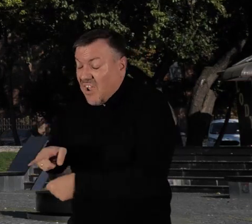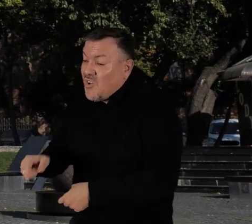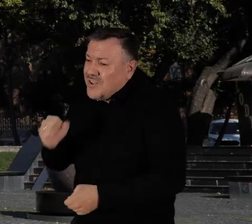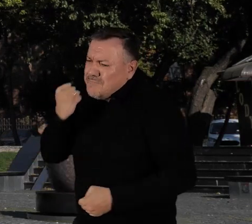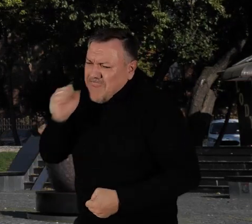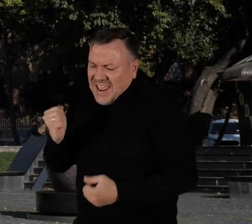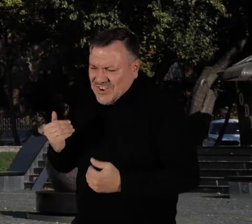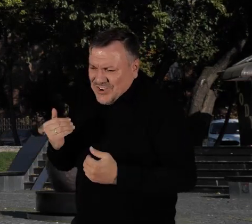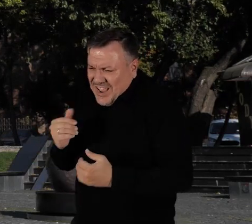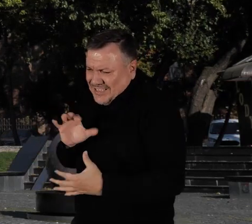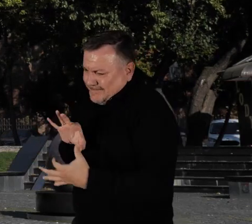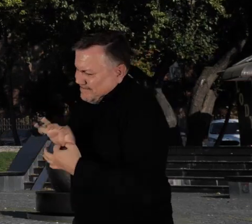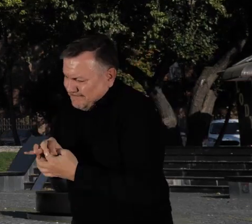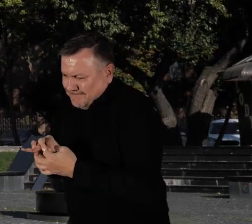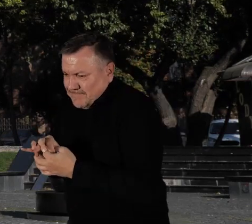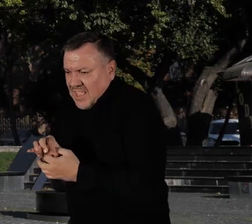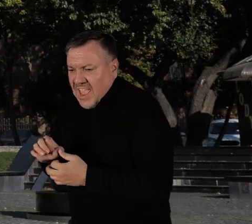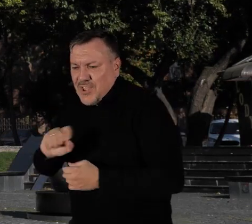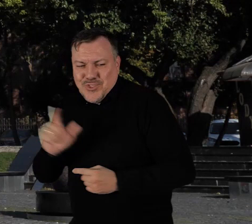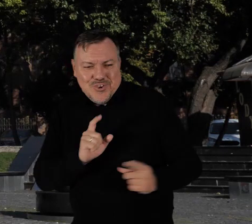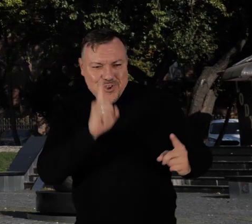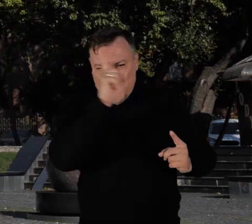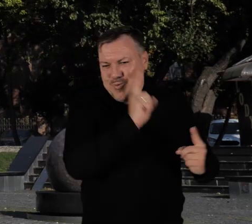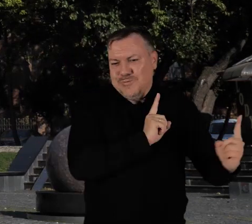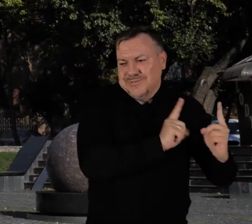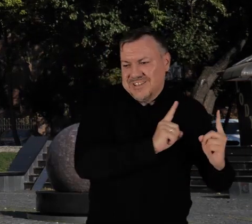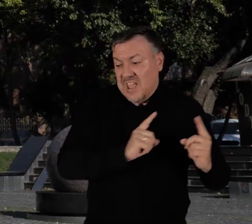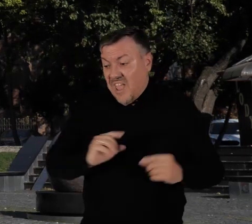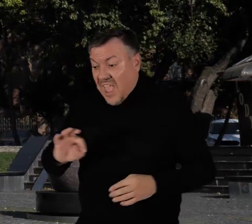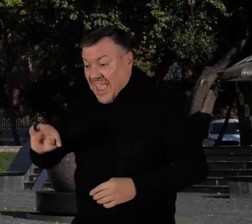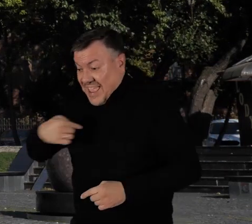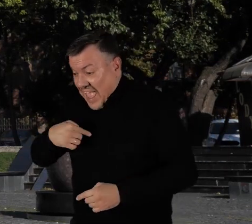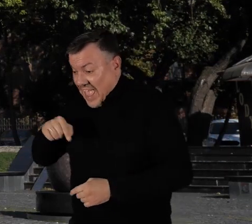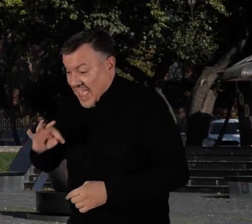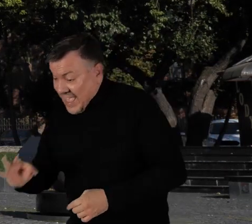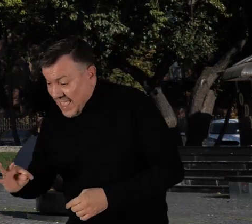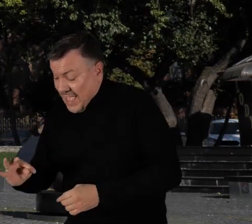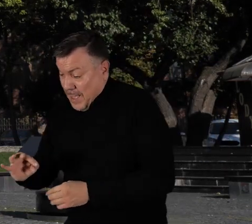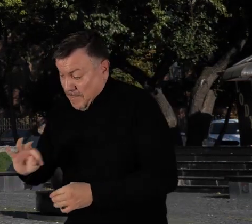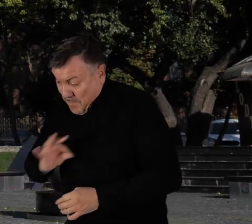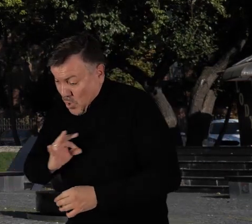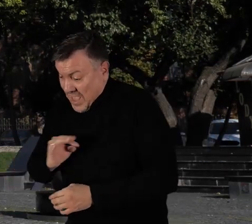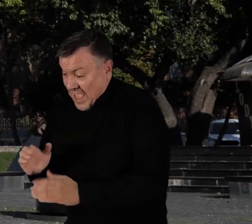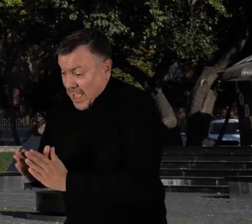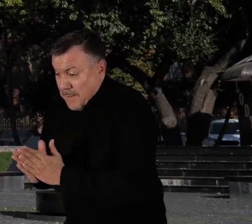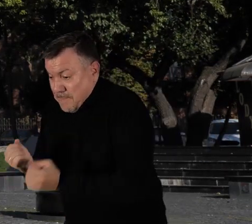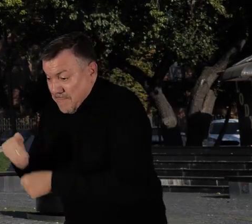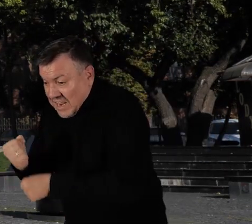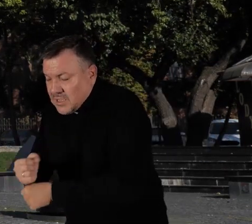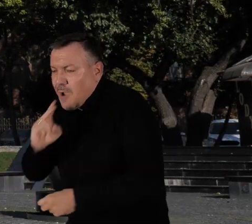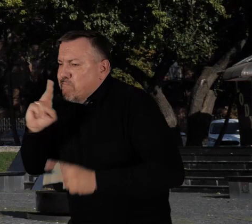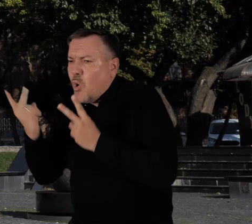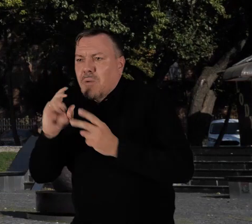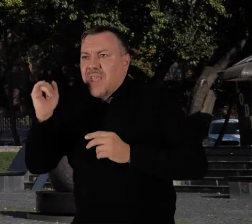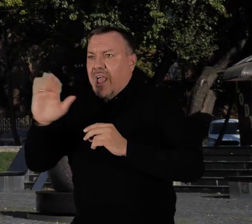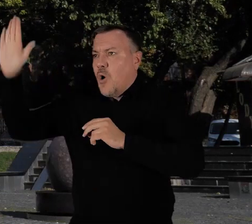być międzyludzkie stosunki. Relacja między mną a moją pracą może nawet bardziej przypomina relację między Bogiem a Jego